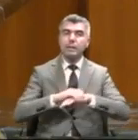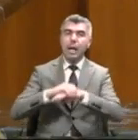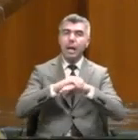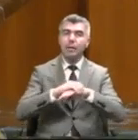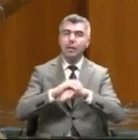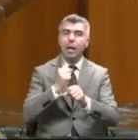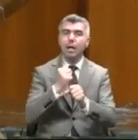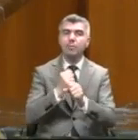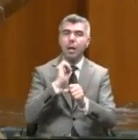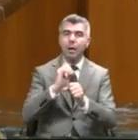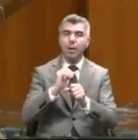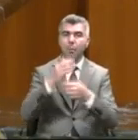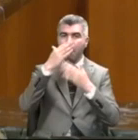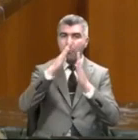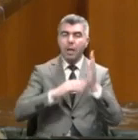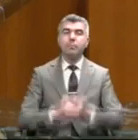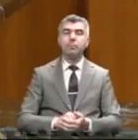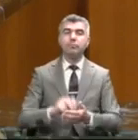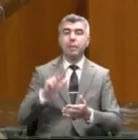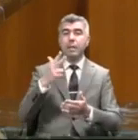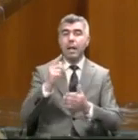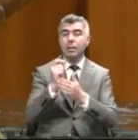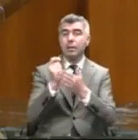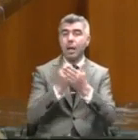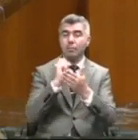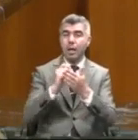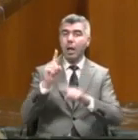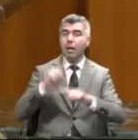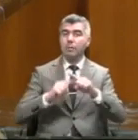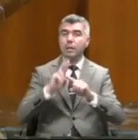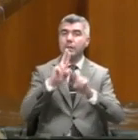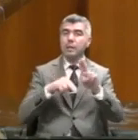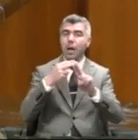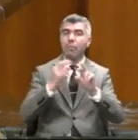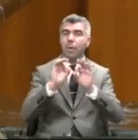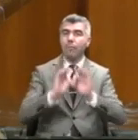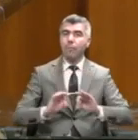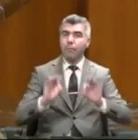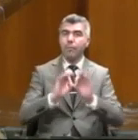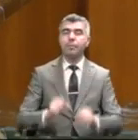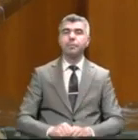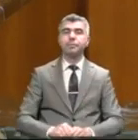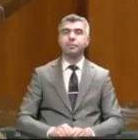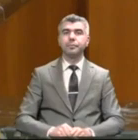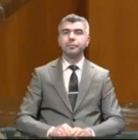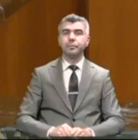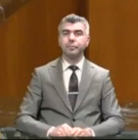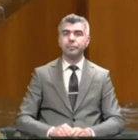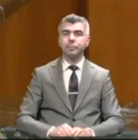للشغل اما الطلب الثالث الذي تعذر على الحكومه التفاعل معه فيتعلق